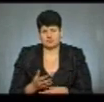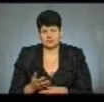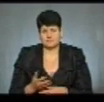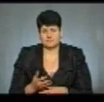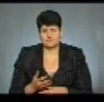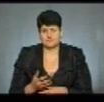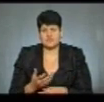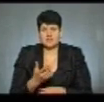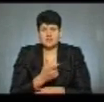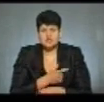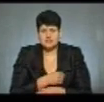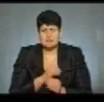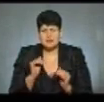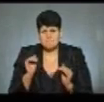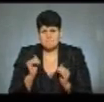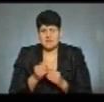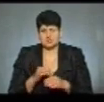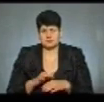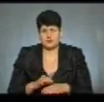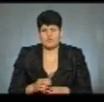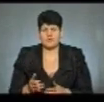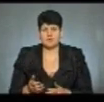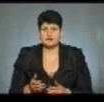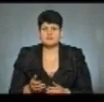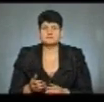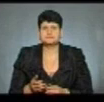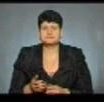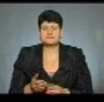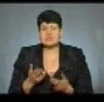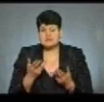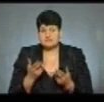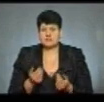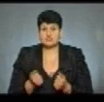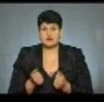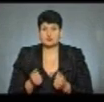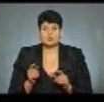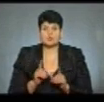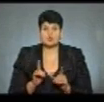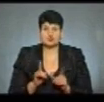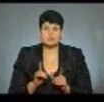щеплення доволі менше вже проводяться. Звичайно, що